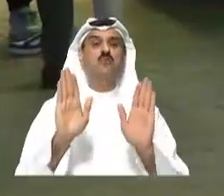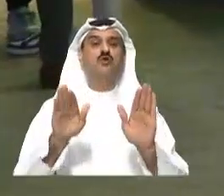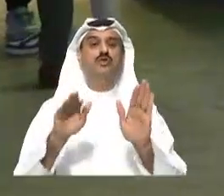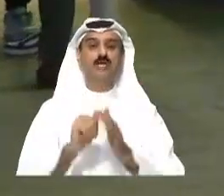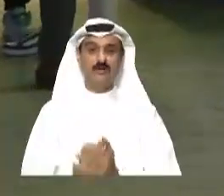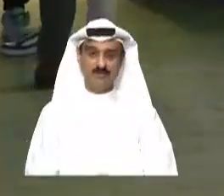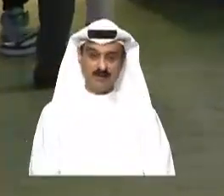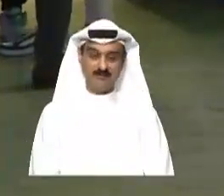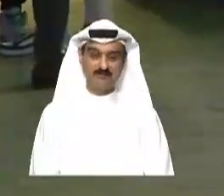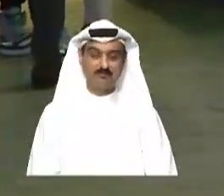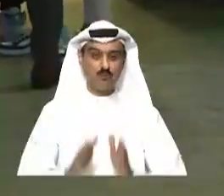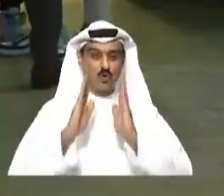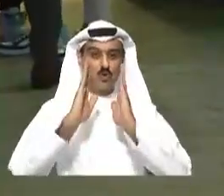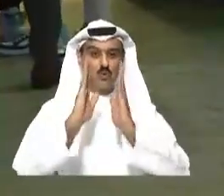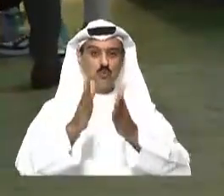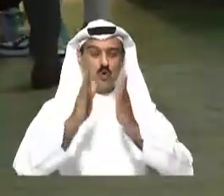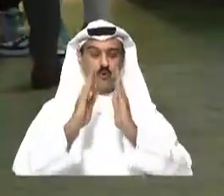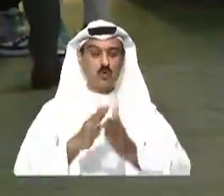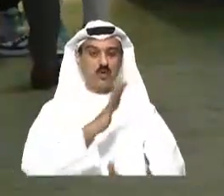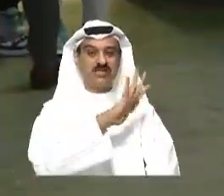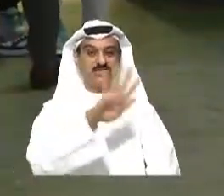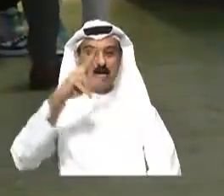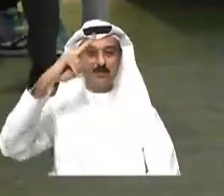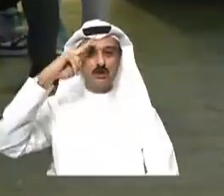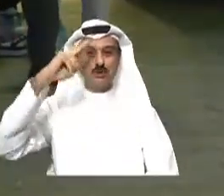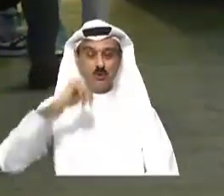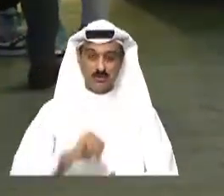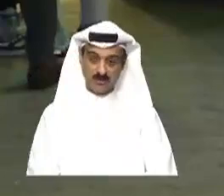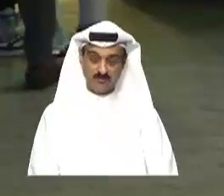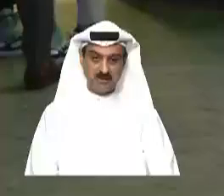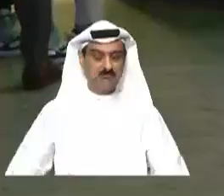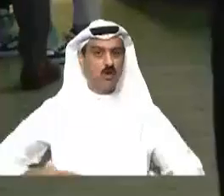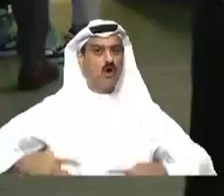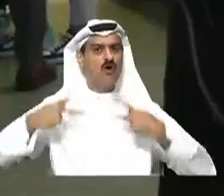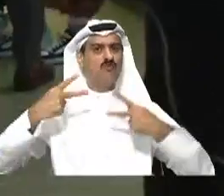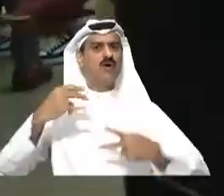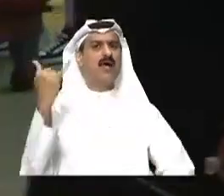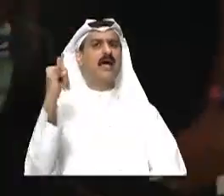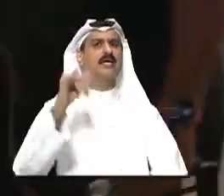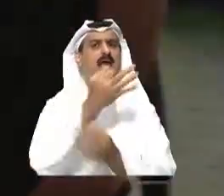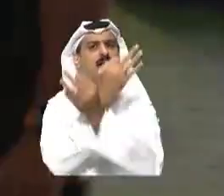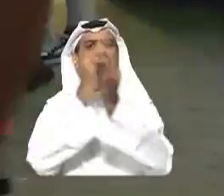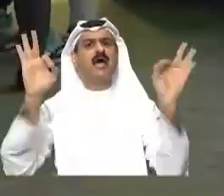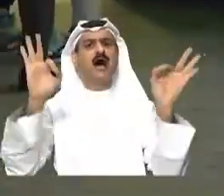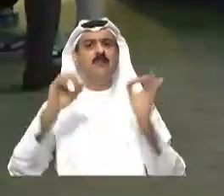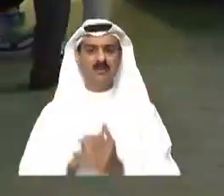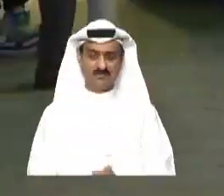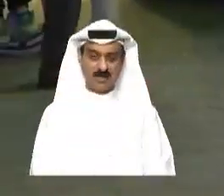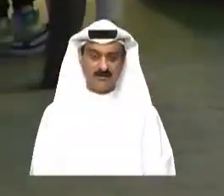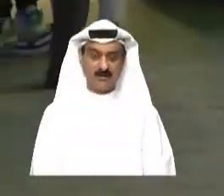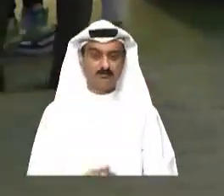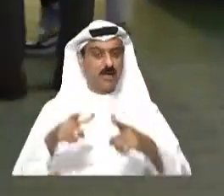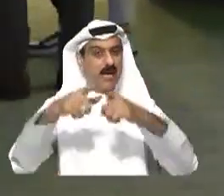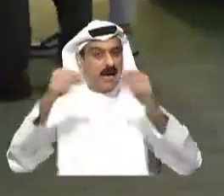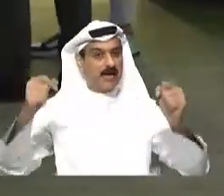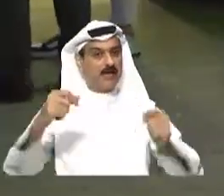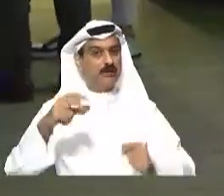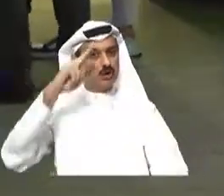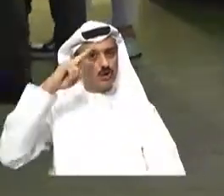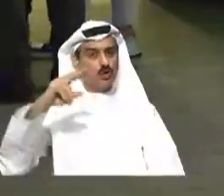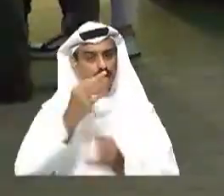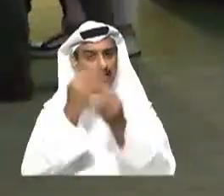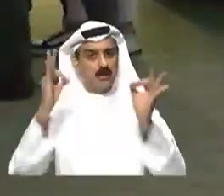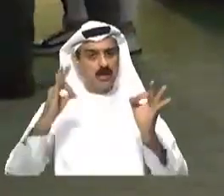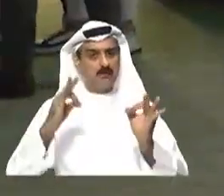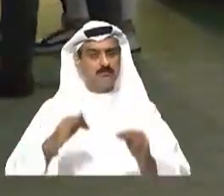أهني القيادة السعودية والشعب السعودي، وفخر لكل العرب اليوم، أول شيء لكل العرب والخليج والسعوديين، يعطيكم